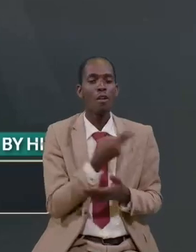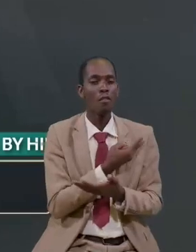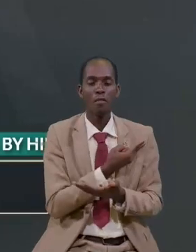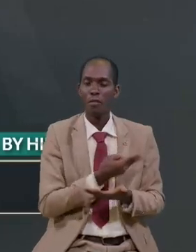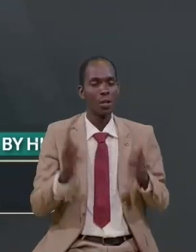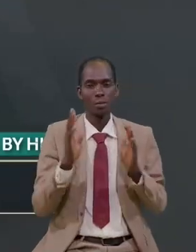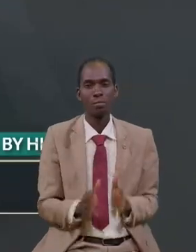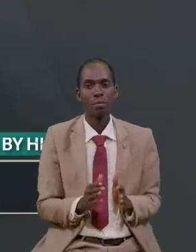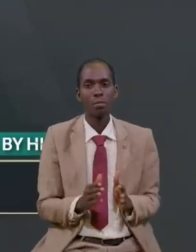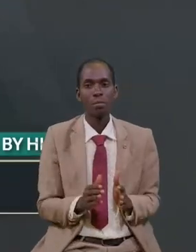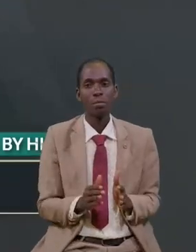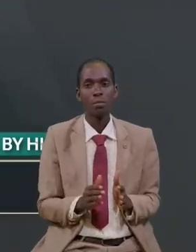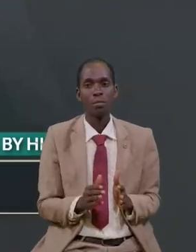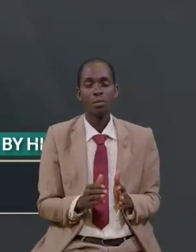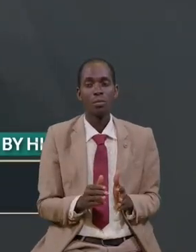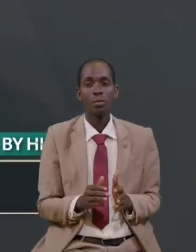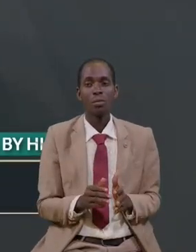Ancien échec.